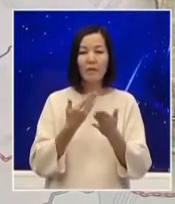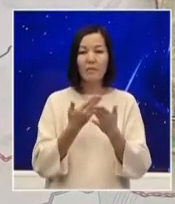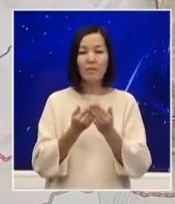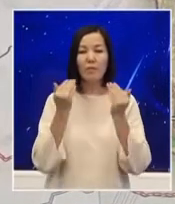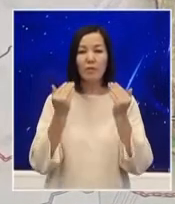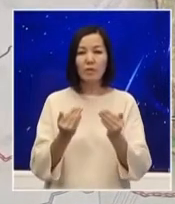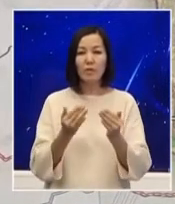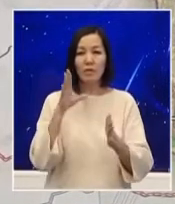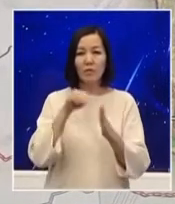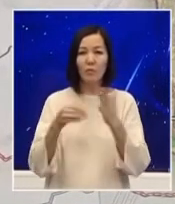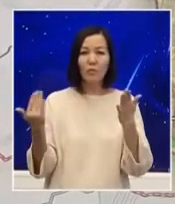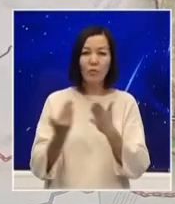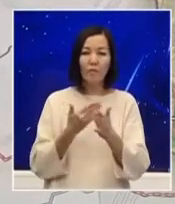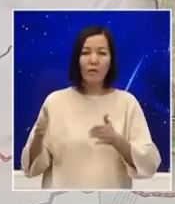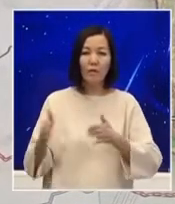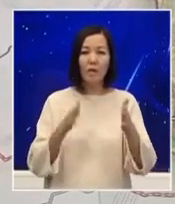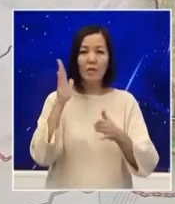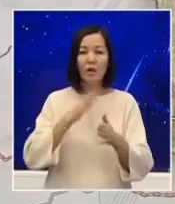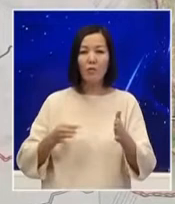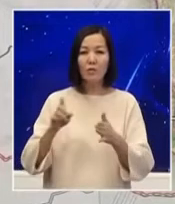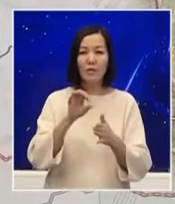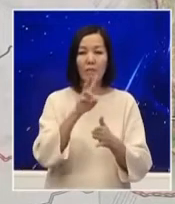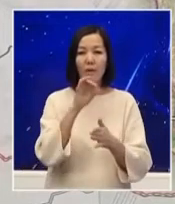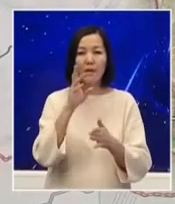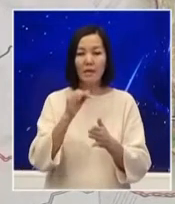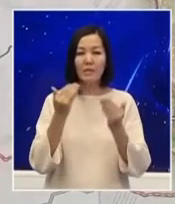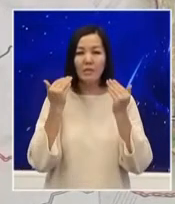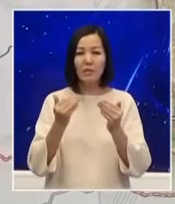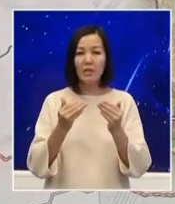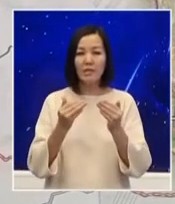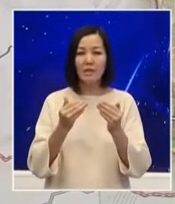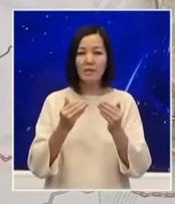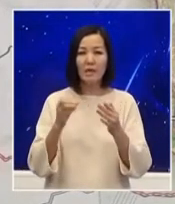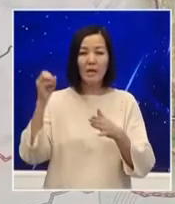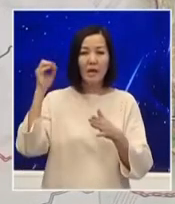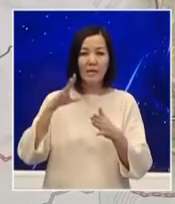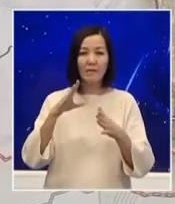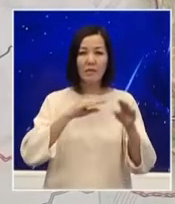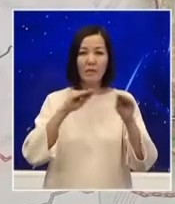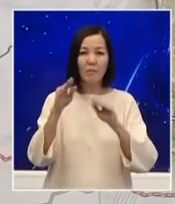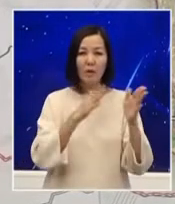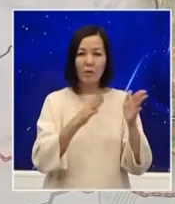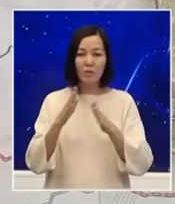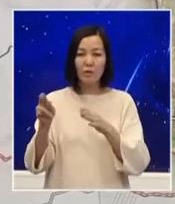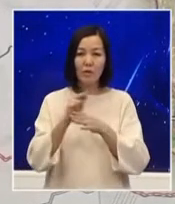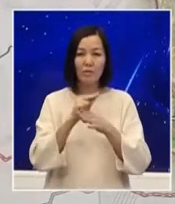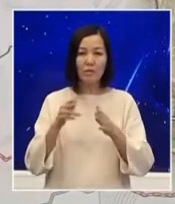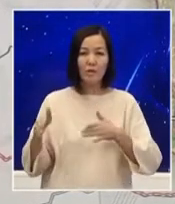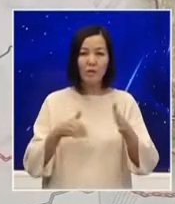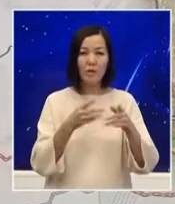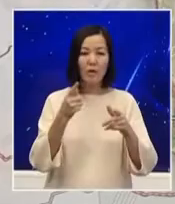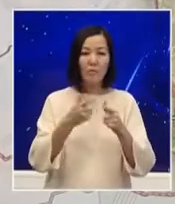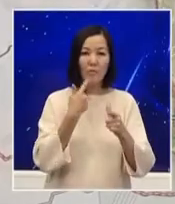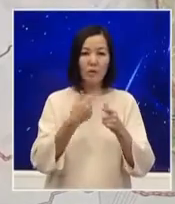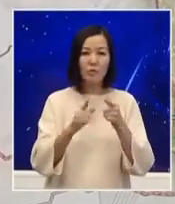сейчас прокладывается новый асфальт до озера Балхаш. Вдоль берегов проводятся инженерные сети, освещение, благоустройство. Ремонтируется дорога между